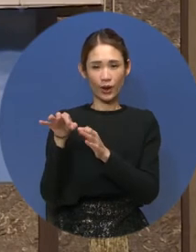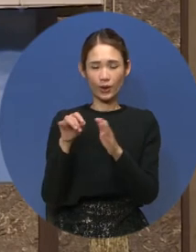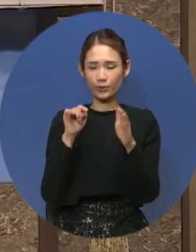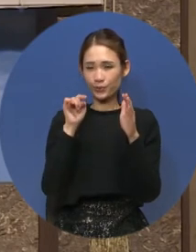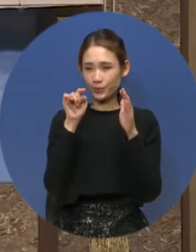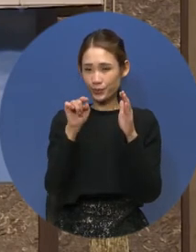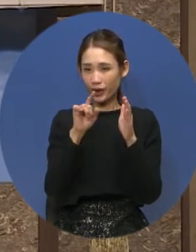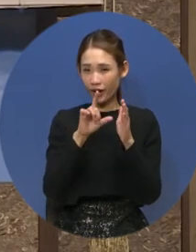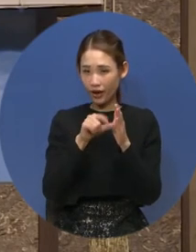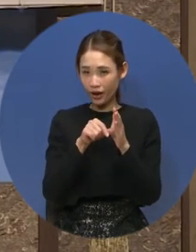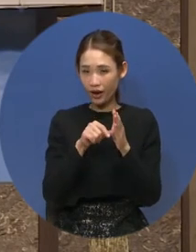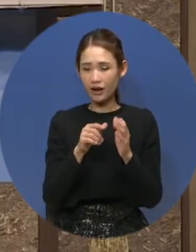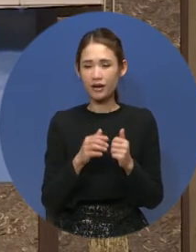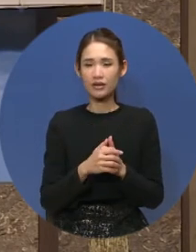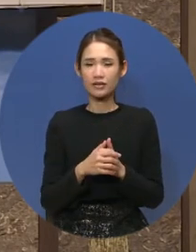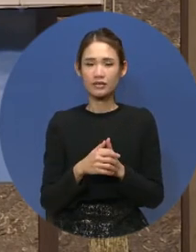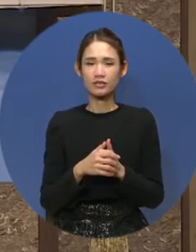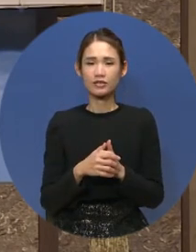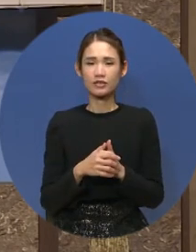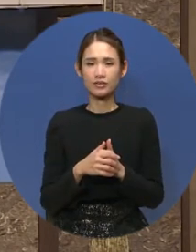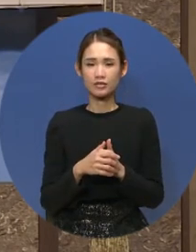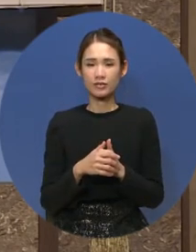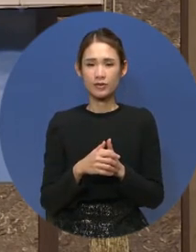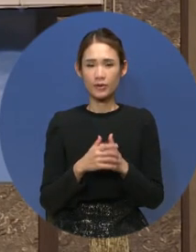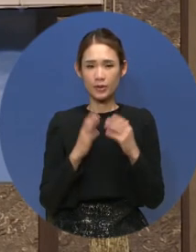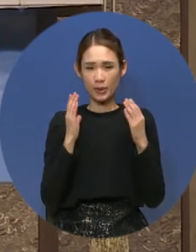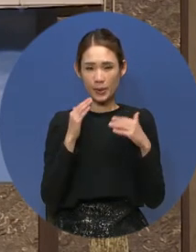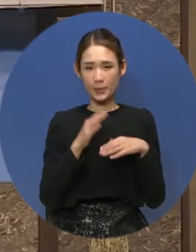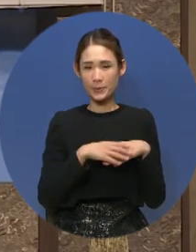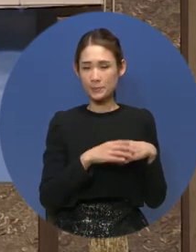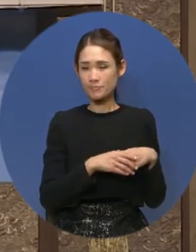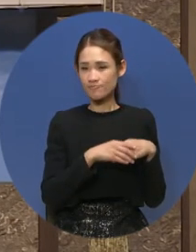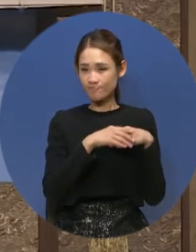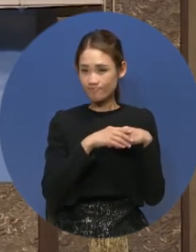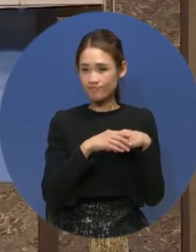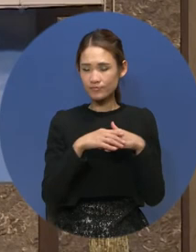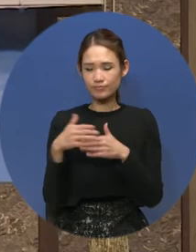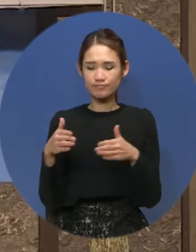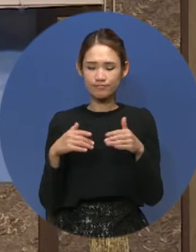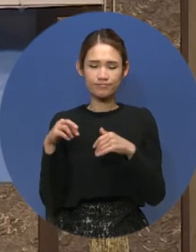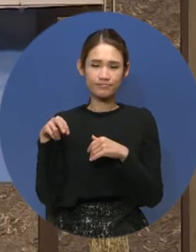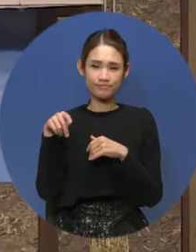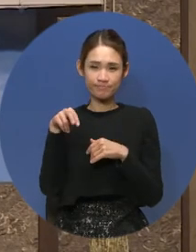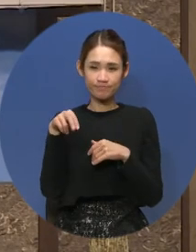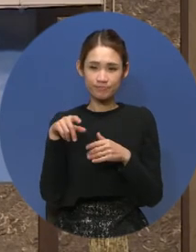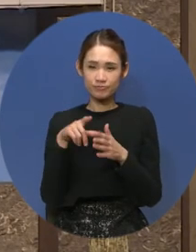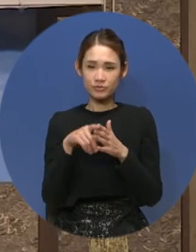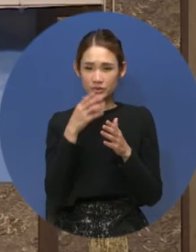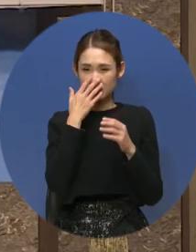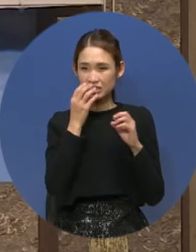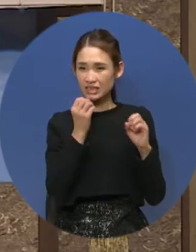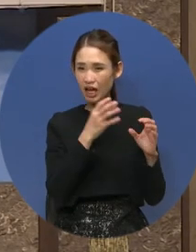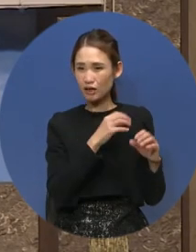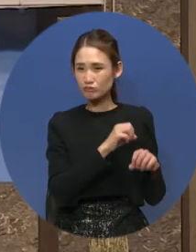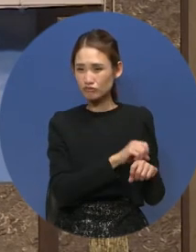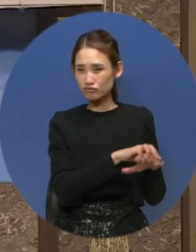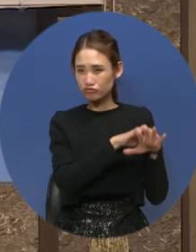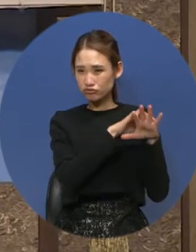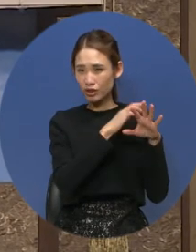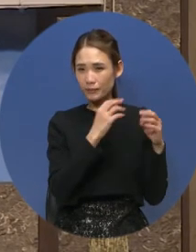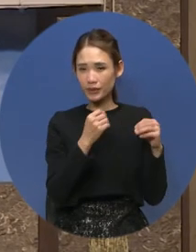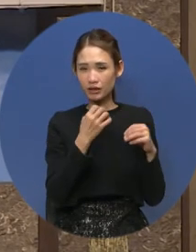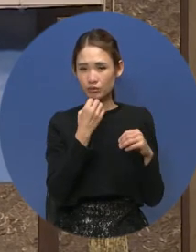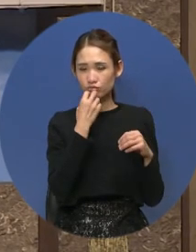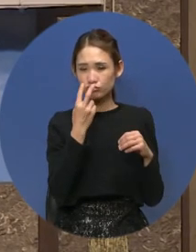출근길이나 네. 또 쇼핑가러 갈 때 아이들과 손잡고 거리를 지날 때 쓰레기가 난무해가지고